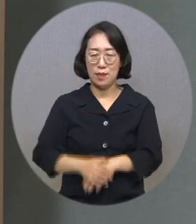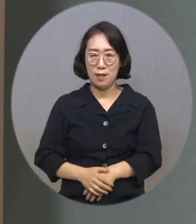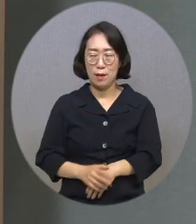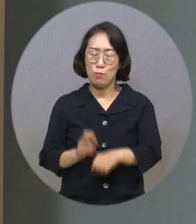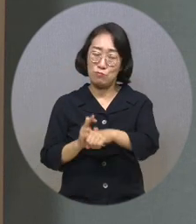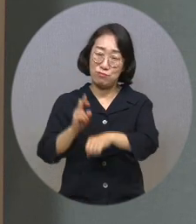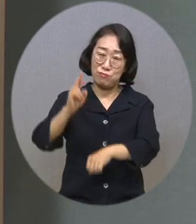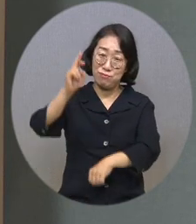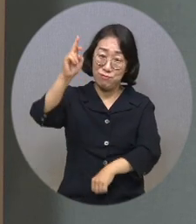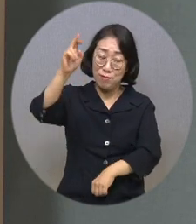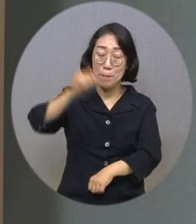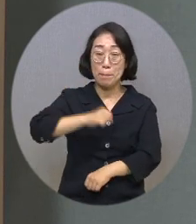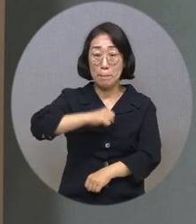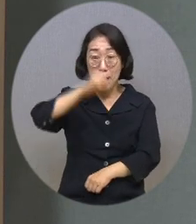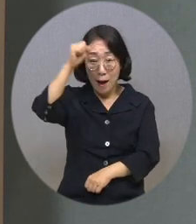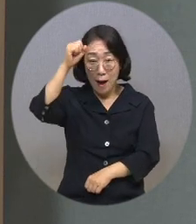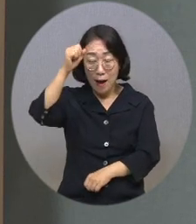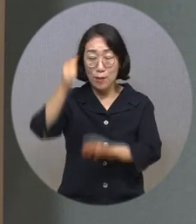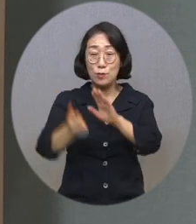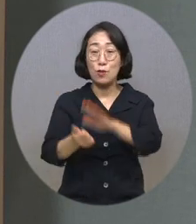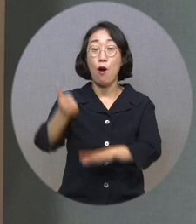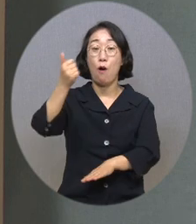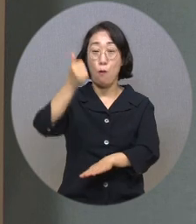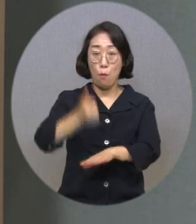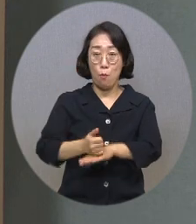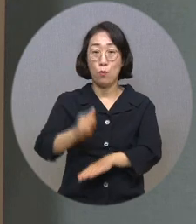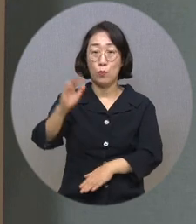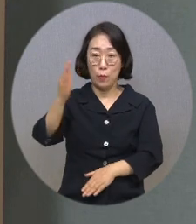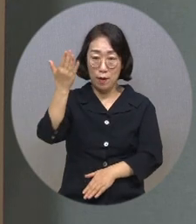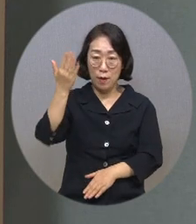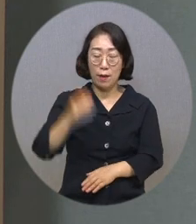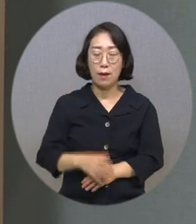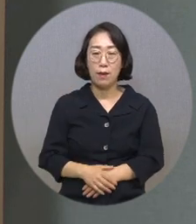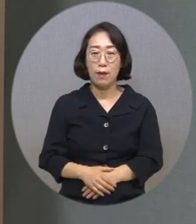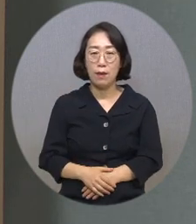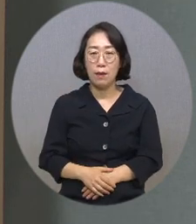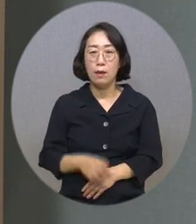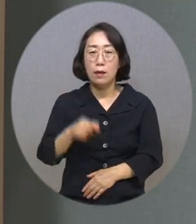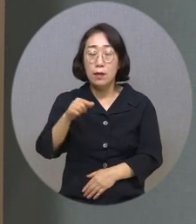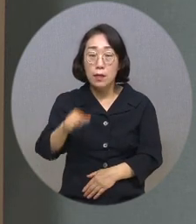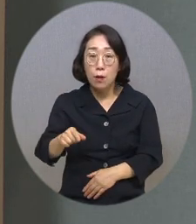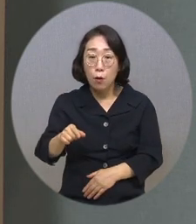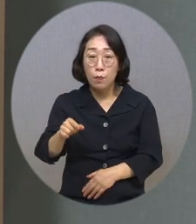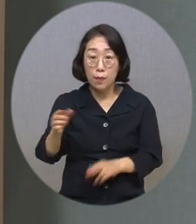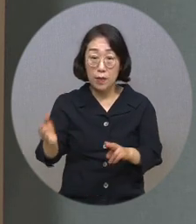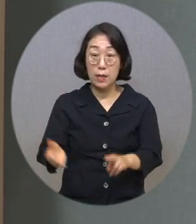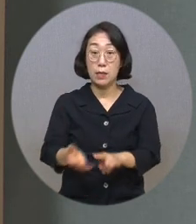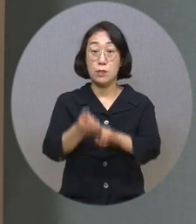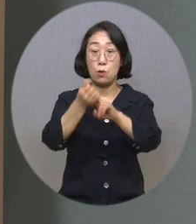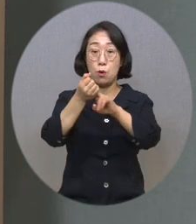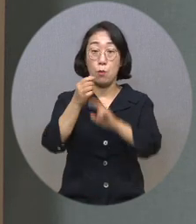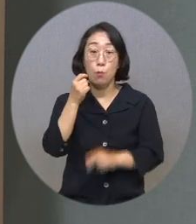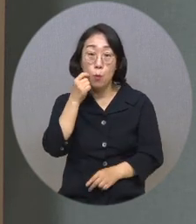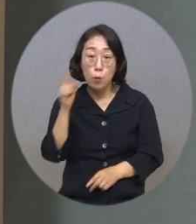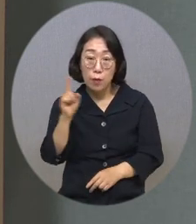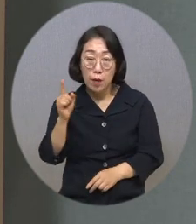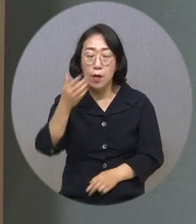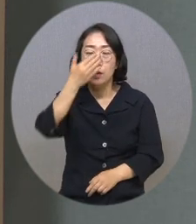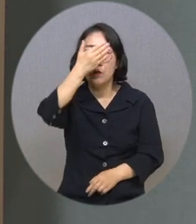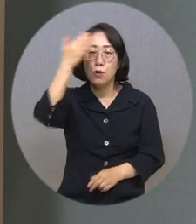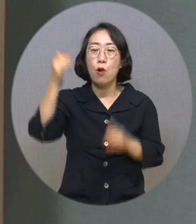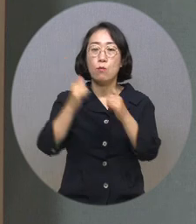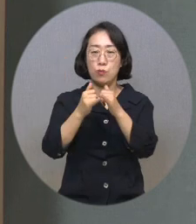로켓 발사의 성공 국가가 됐지만은 이런 기적을 난 것도 사실은 우리